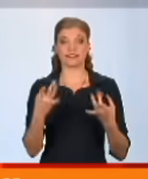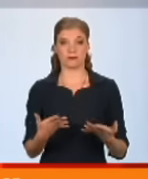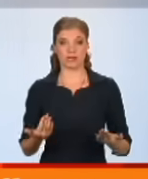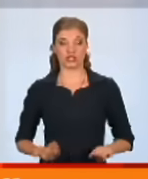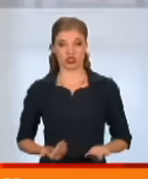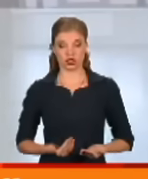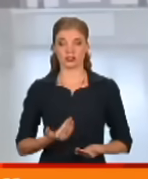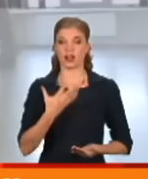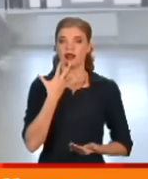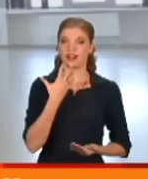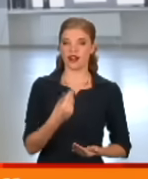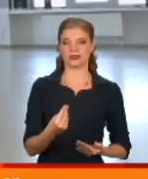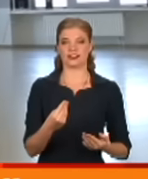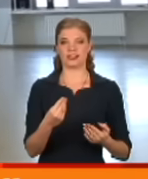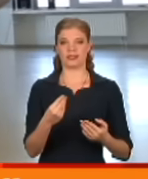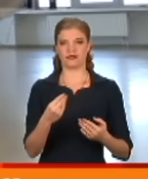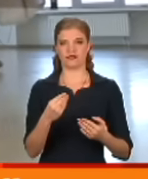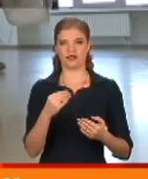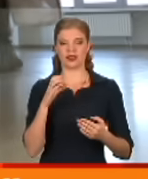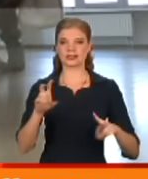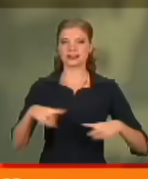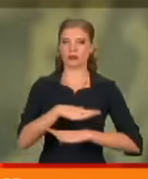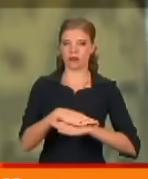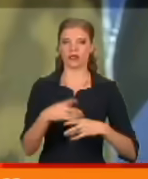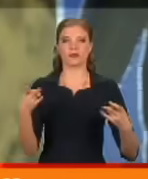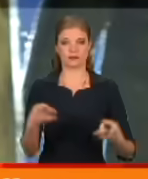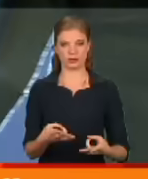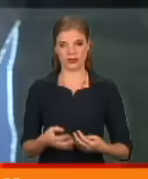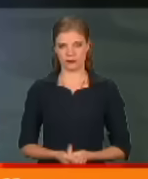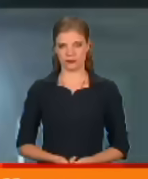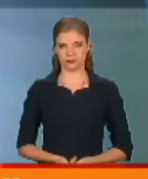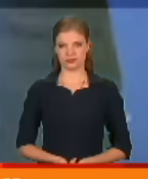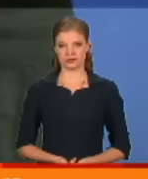життя, красиве таке, от, з балами, потрібно.